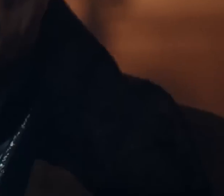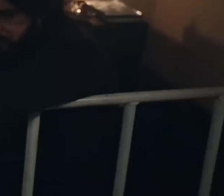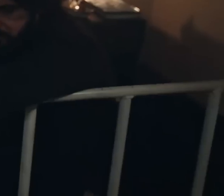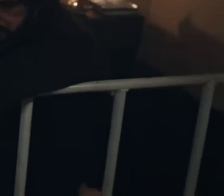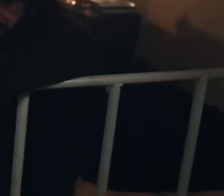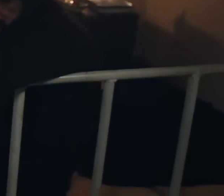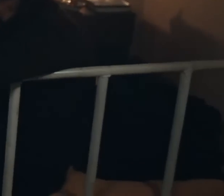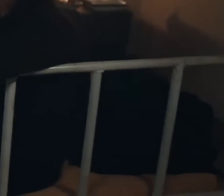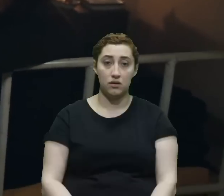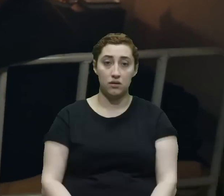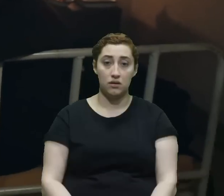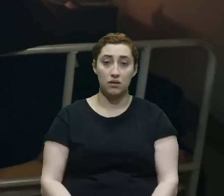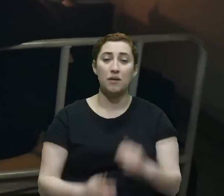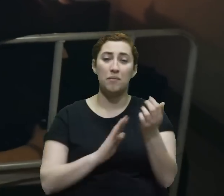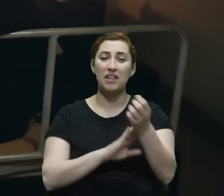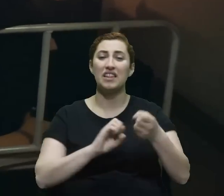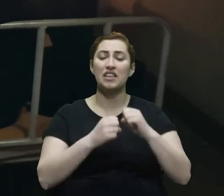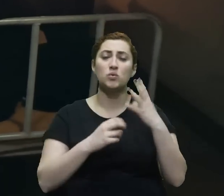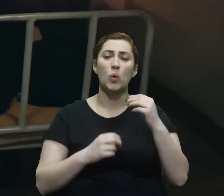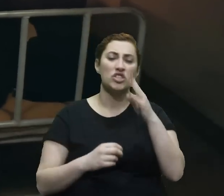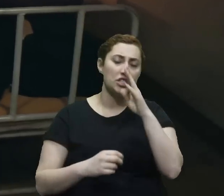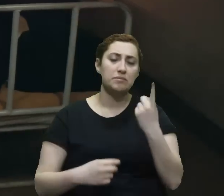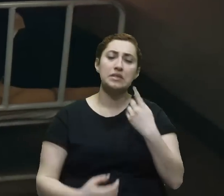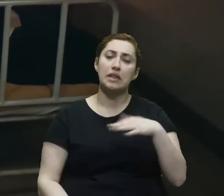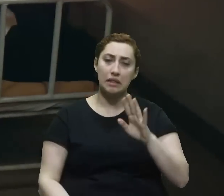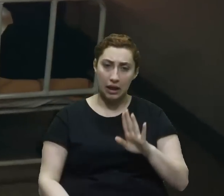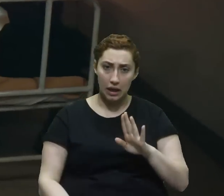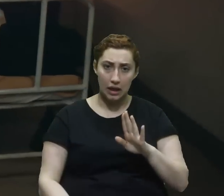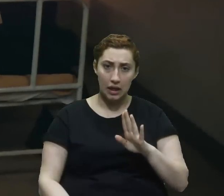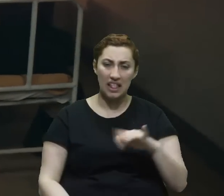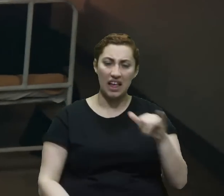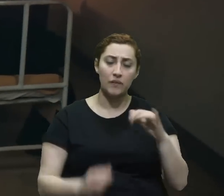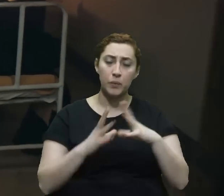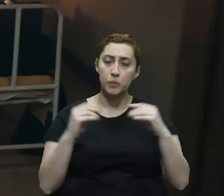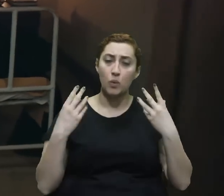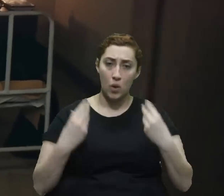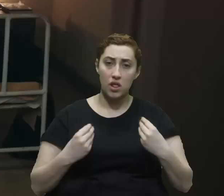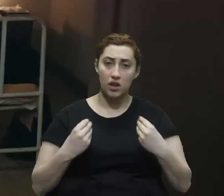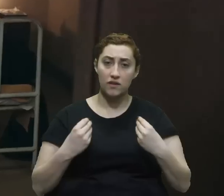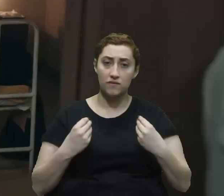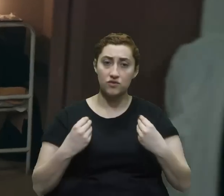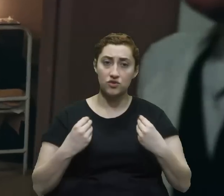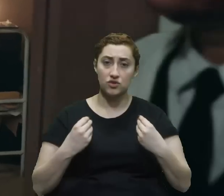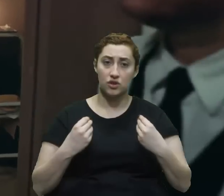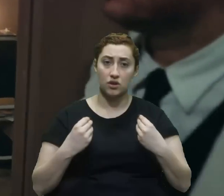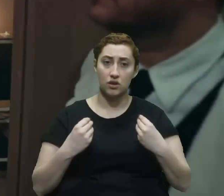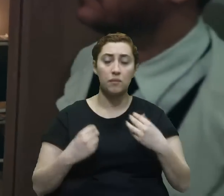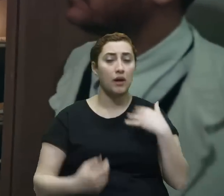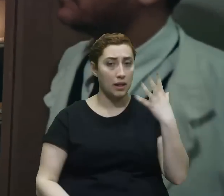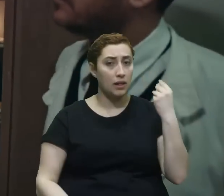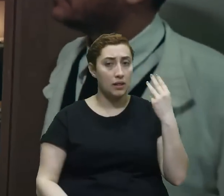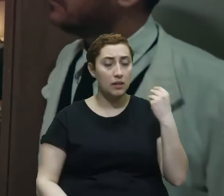Ali'nin bileği sarılıyor. Bileğindeki incitme çok ciddi değil. Yakında iyileşir. Kumral doktor.